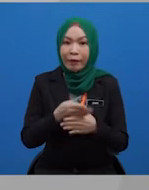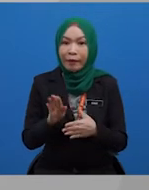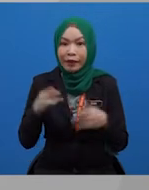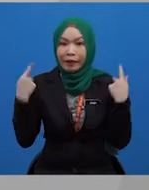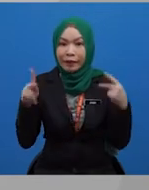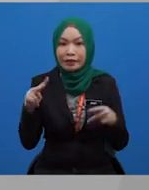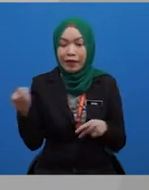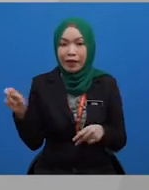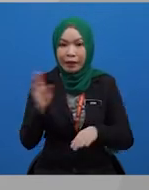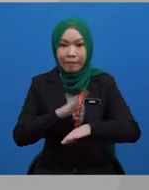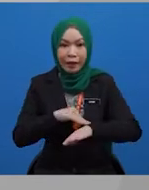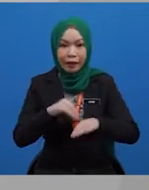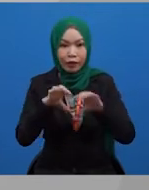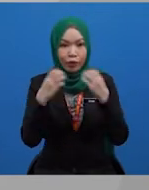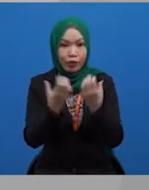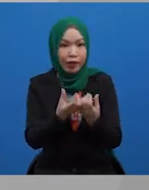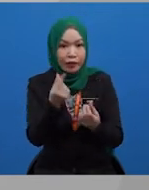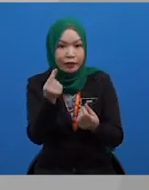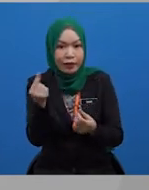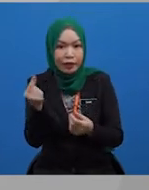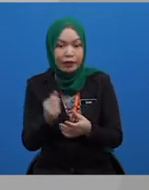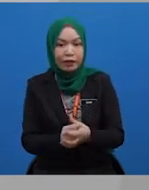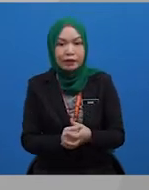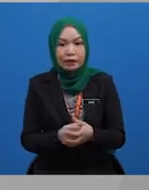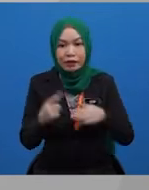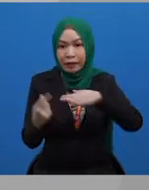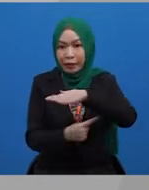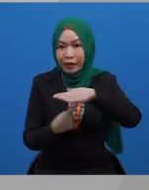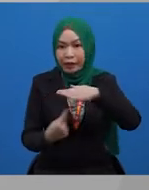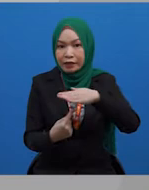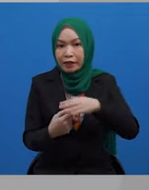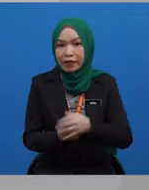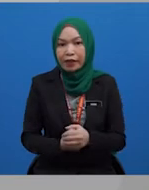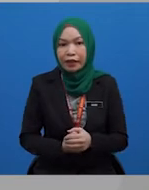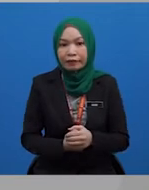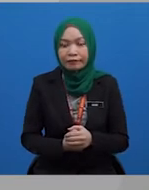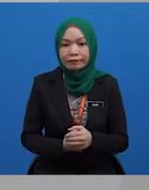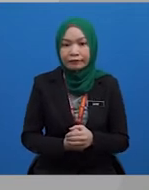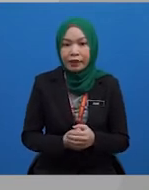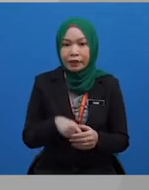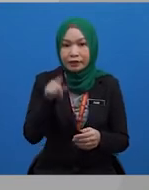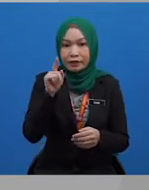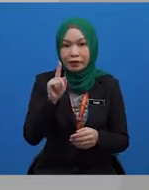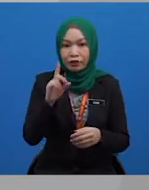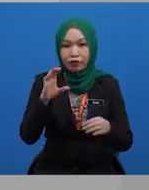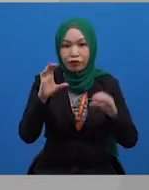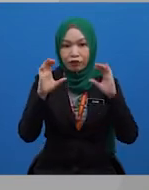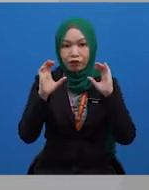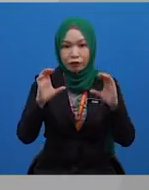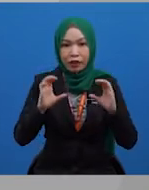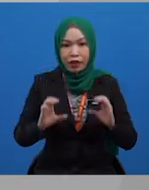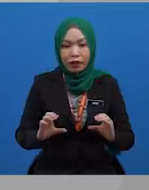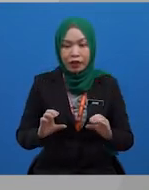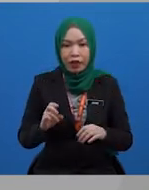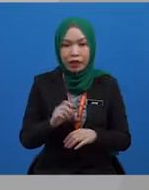yang lebih kecil berdasarkan ataupun juga pelajar boleh menghuraikan merupakan satu kaedah di mana